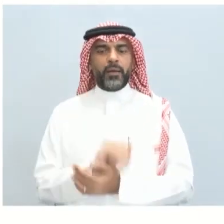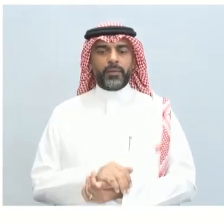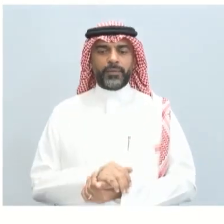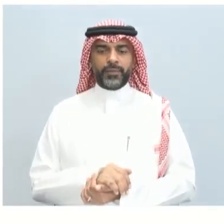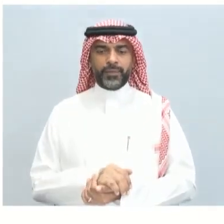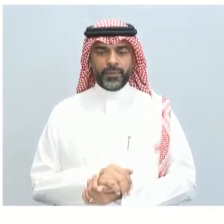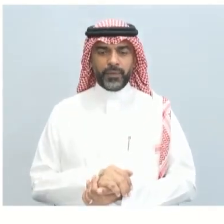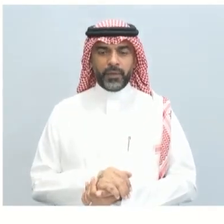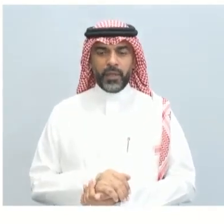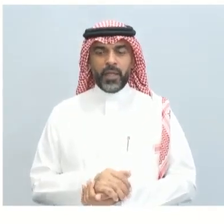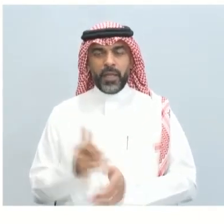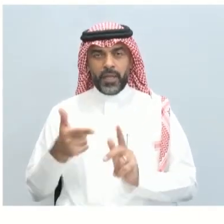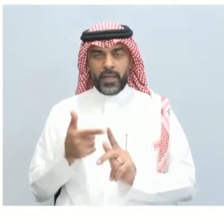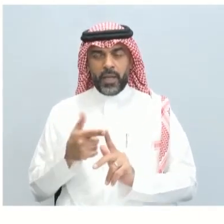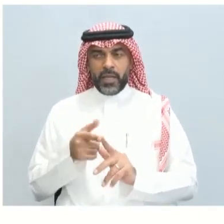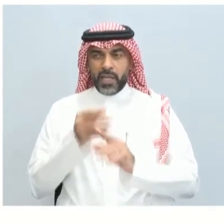يدعونه